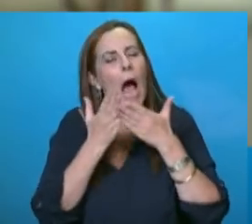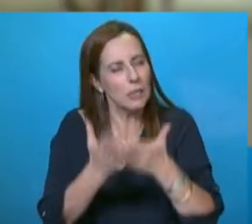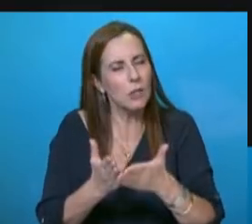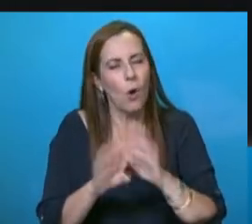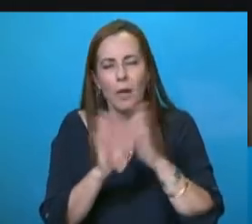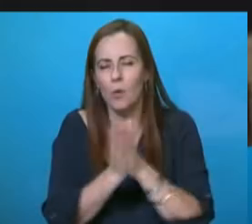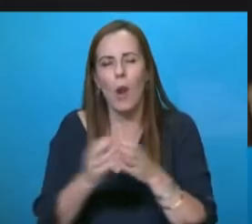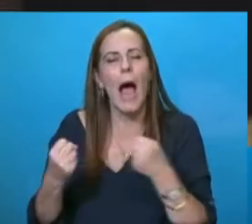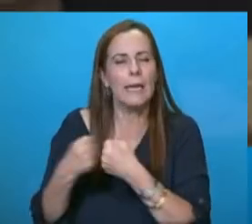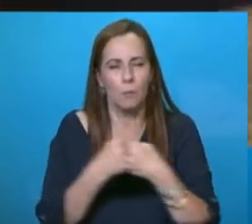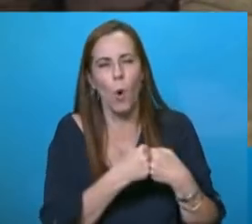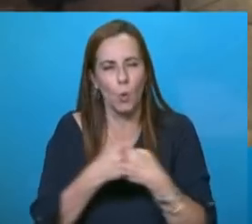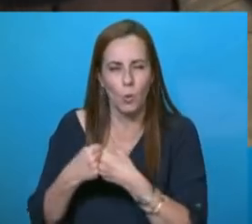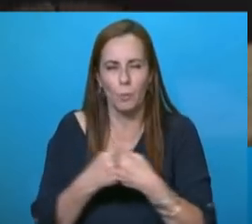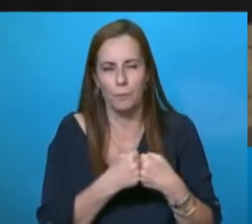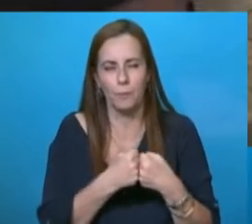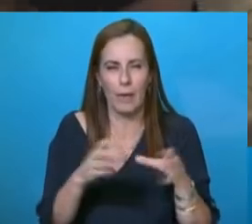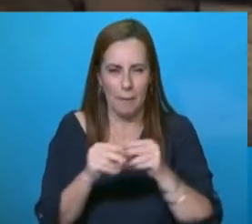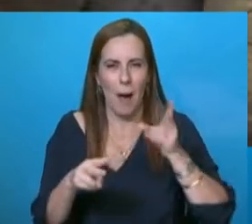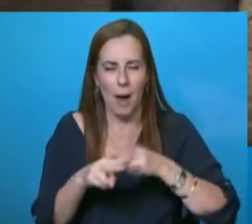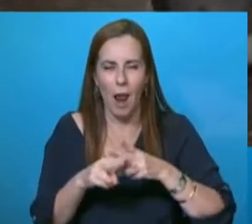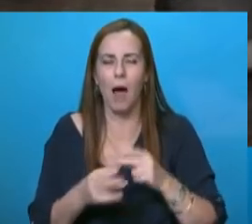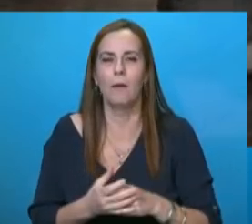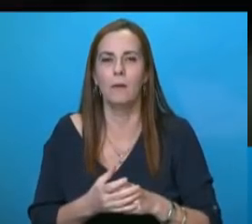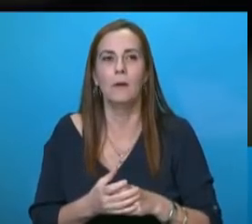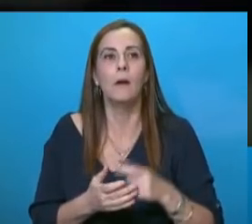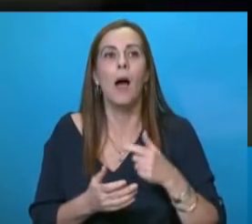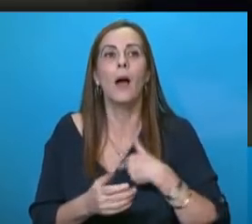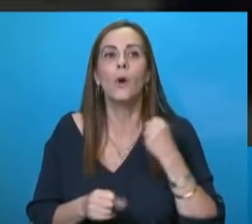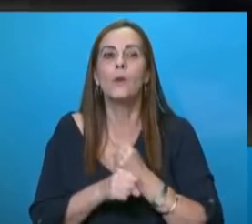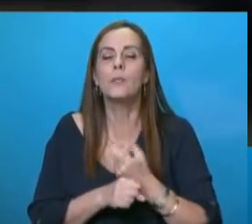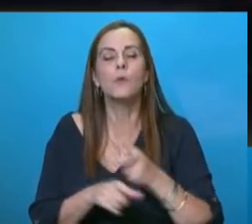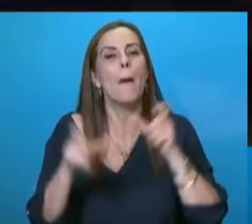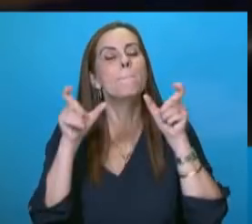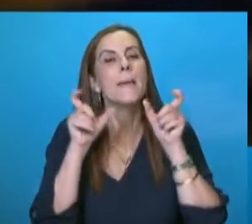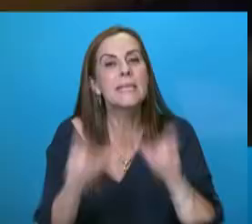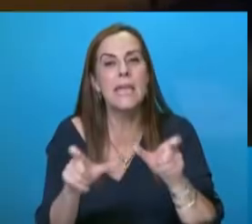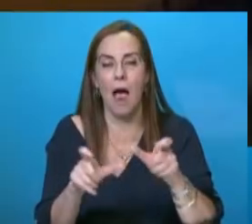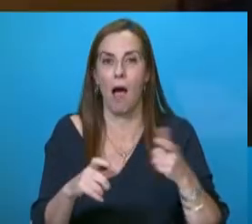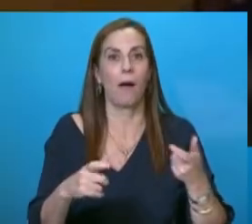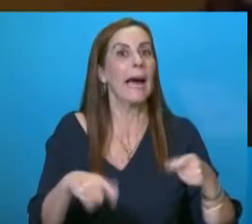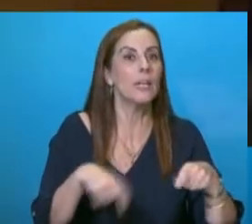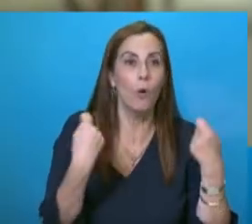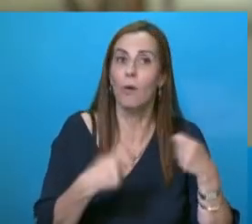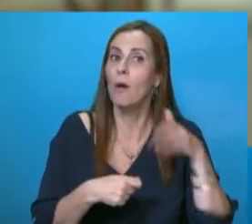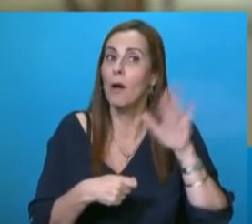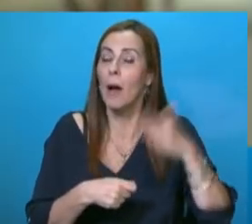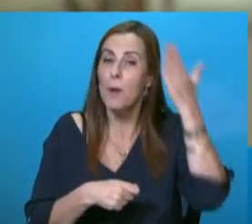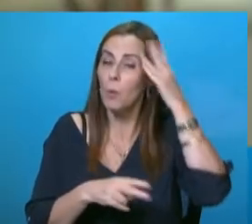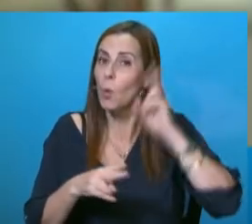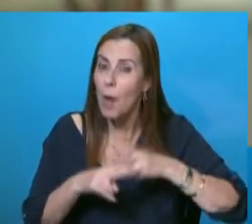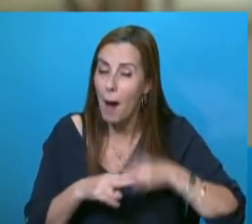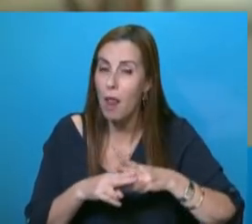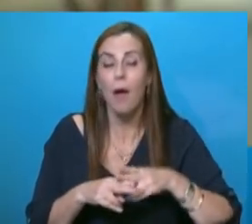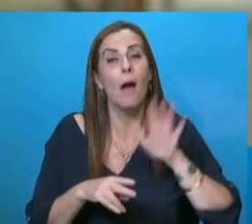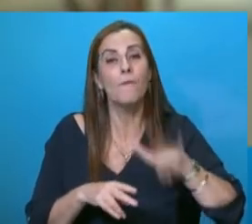כל התהליך וההתמודדות, אנחנו הולכים לכיוון של מניעה, של חינוך, גם למודעות למחלה,